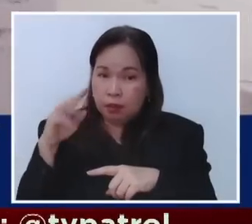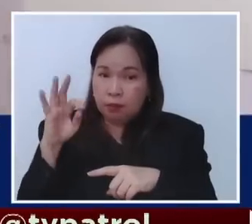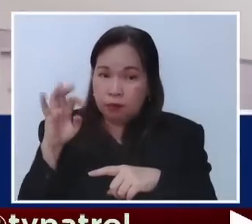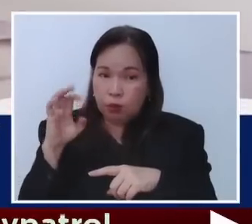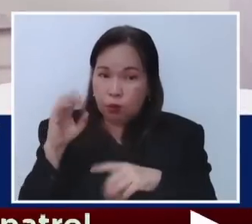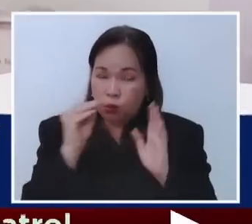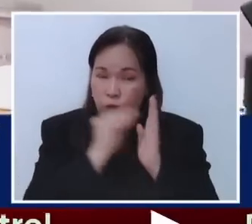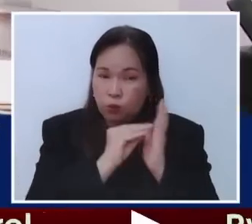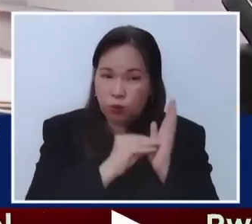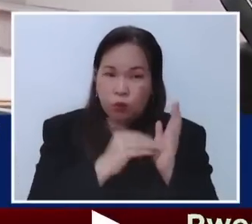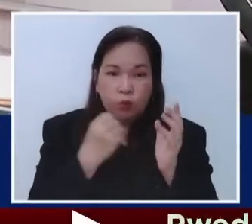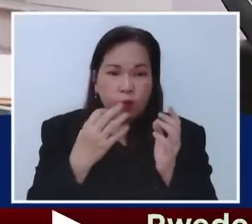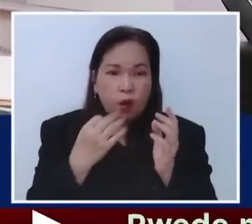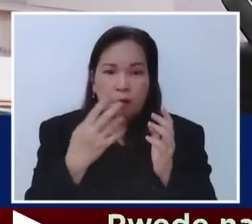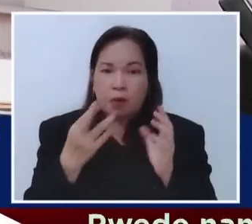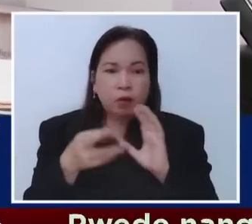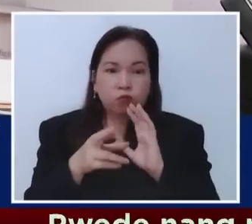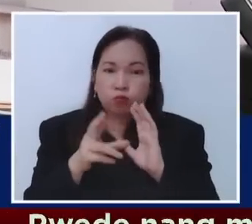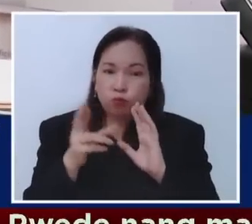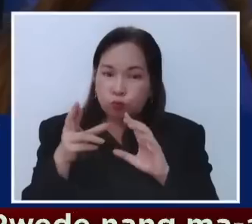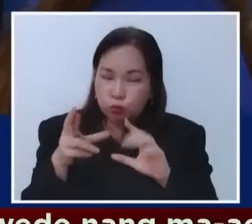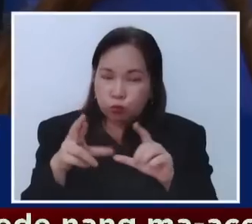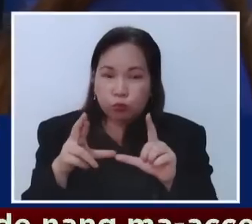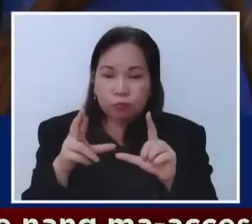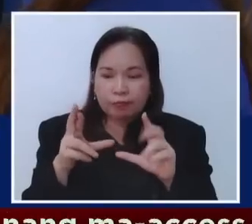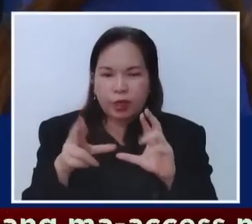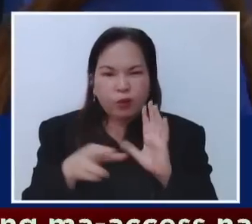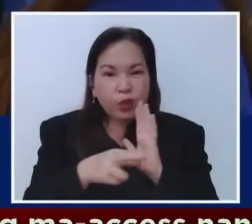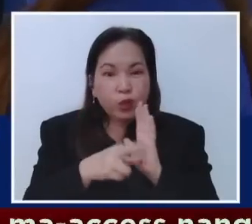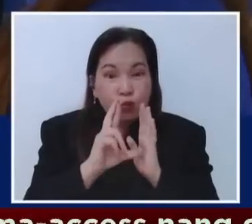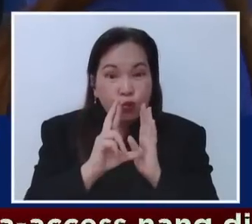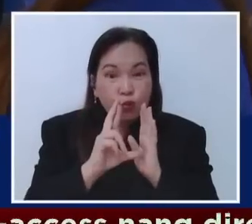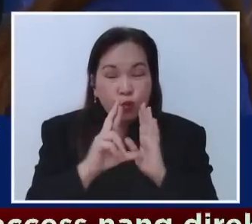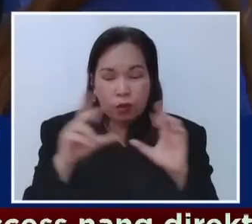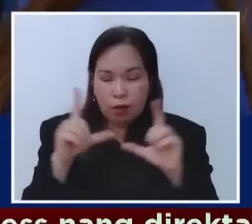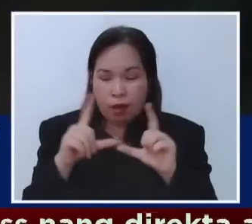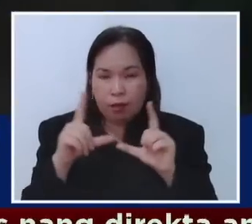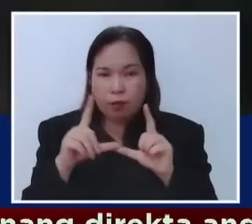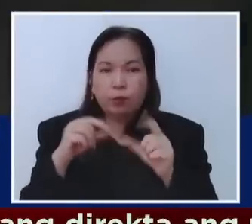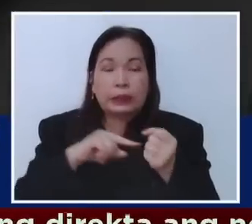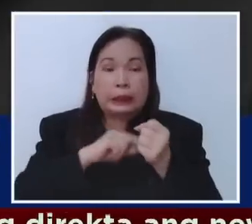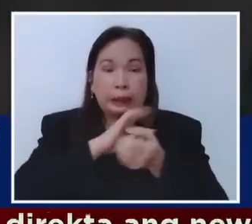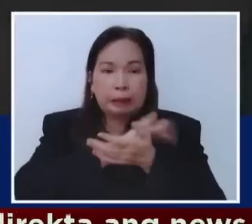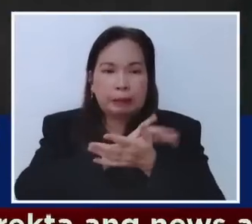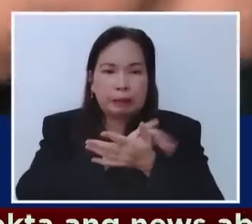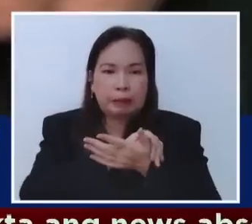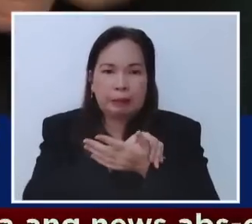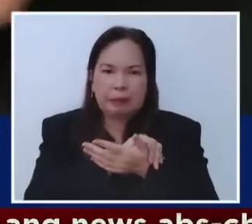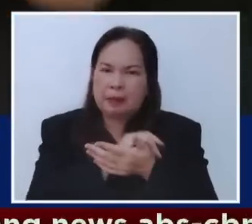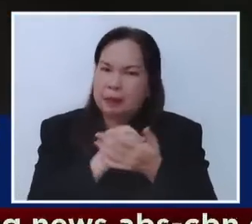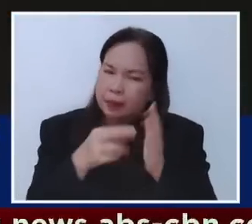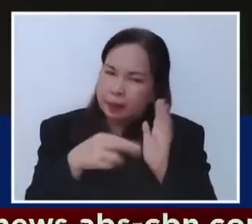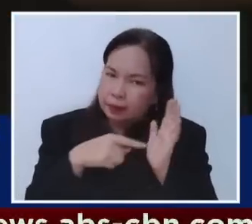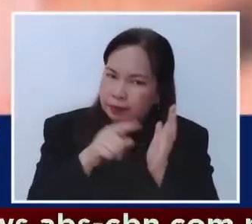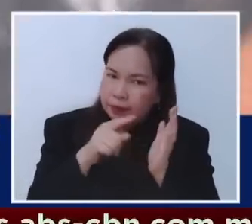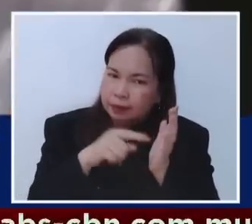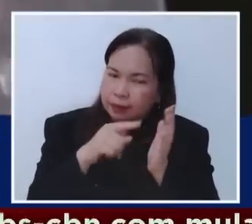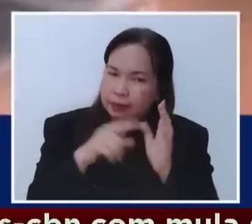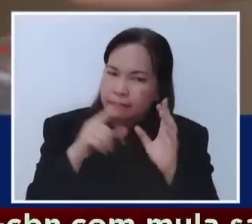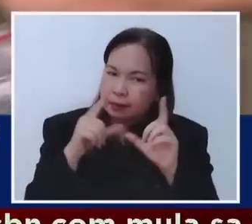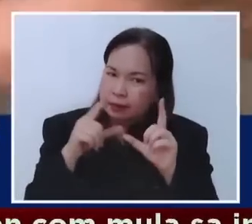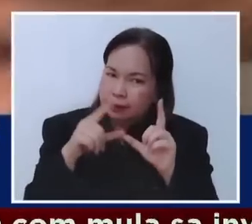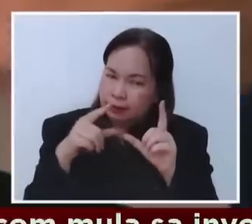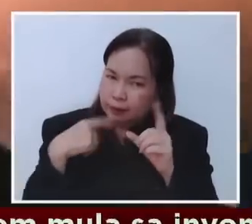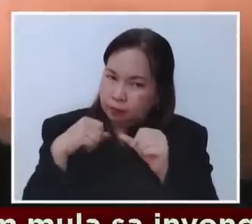marami ang hindi nakapag-renew ng kanilang firearms license na mag-umpisa ang pandemya. Zia Nambrosio,